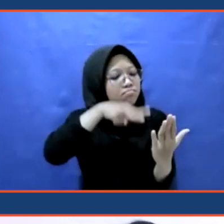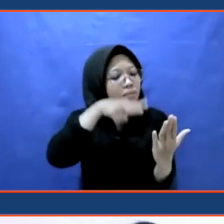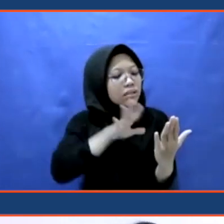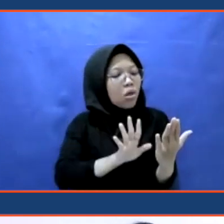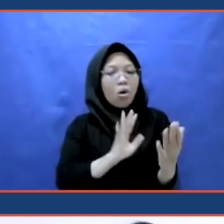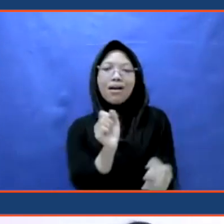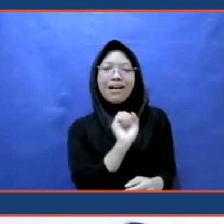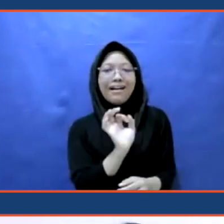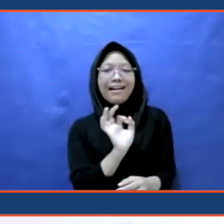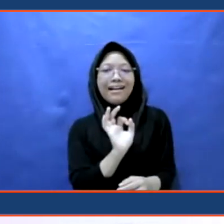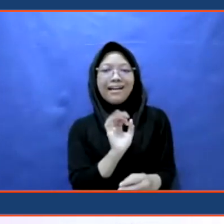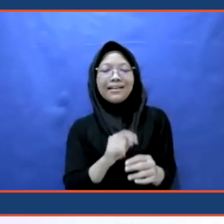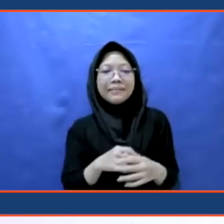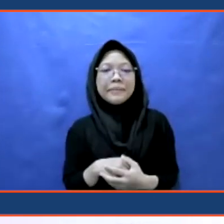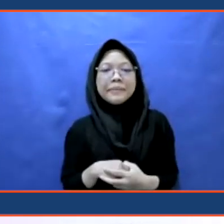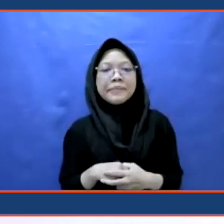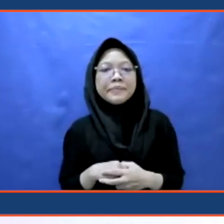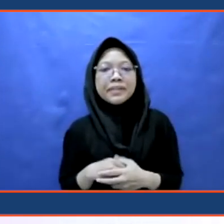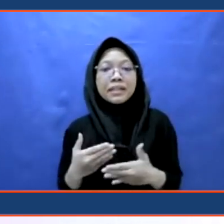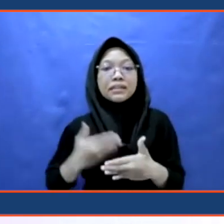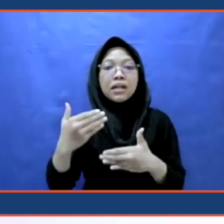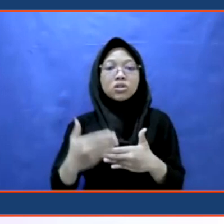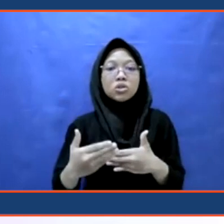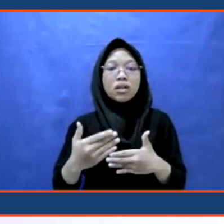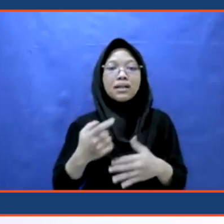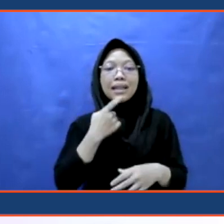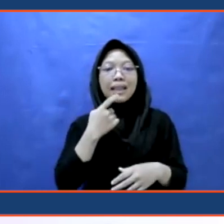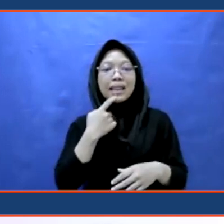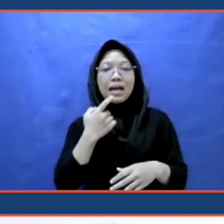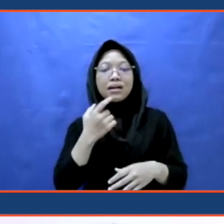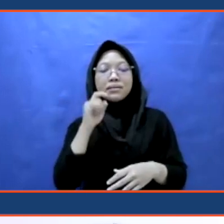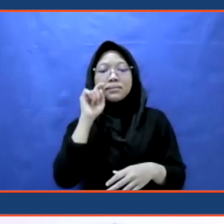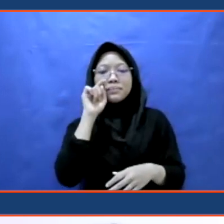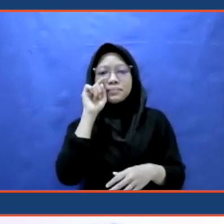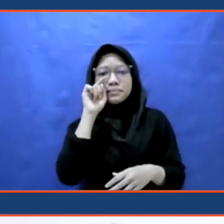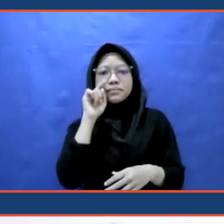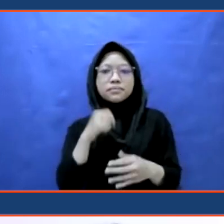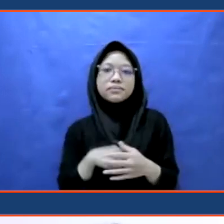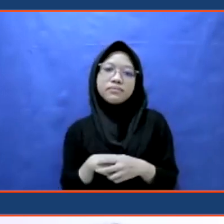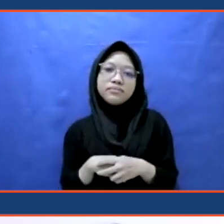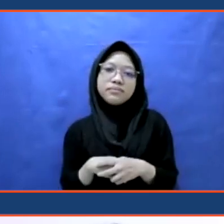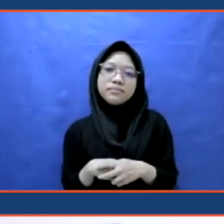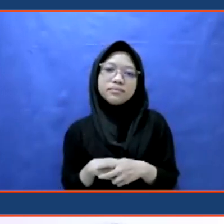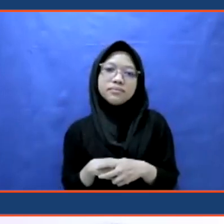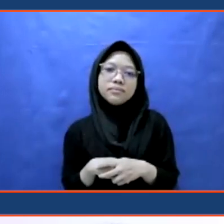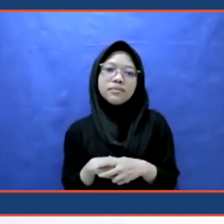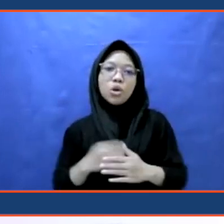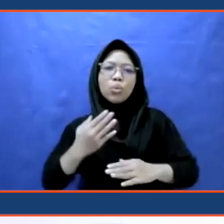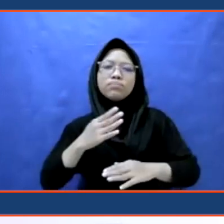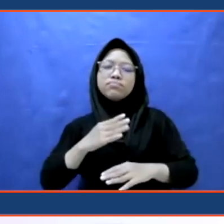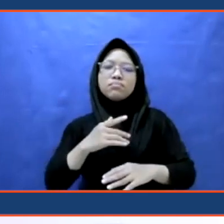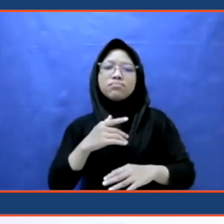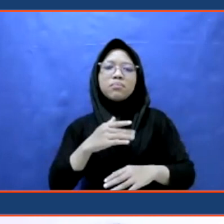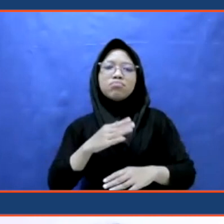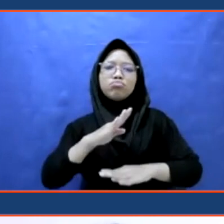Hilal yang selanjutnya adalah terkait kebutuhan Om akan Hybrid learning awalnya